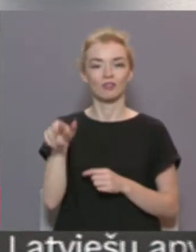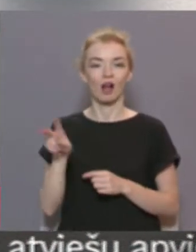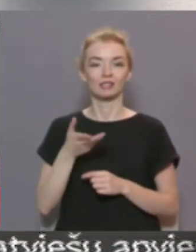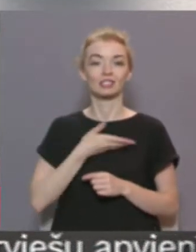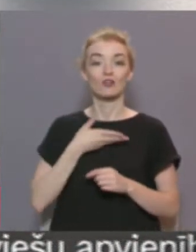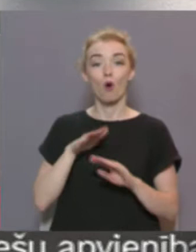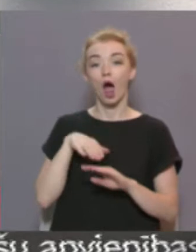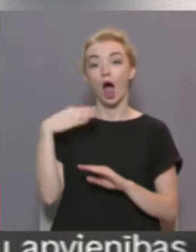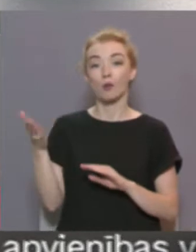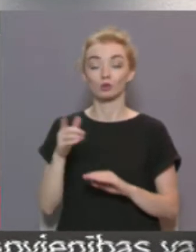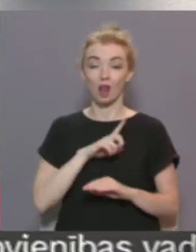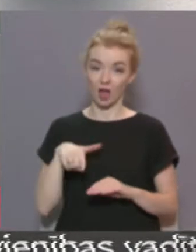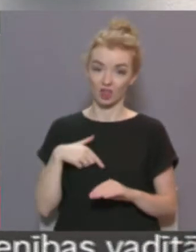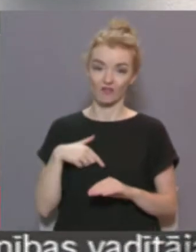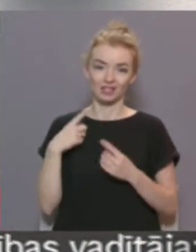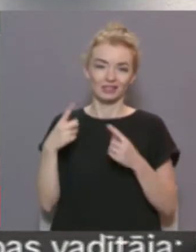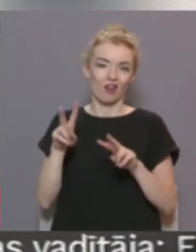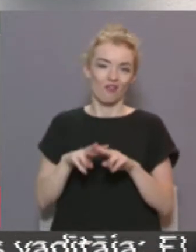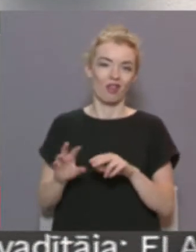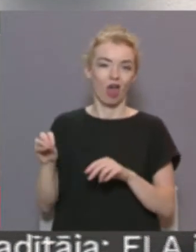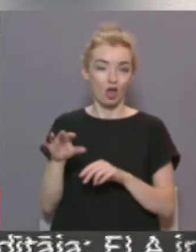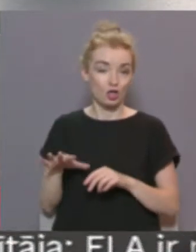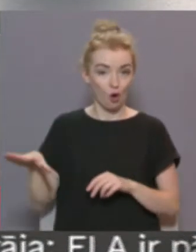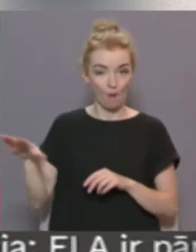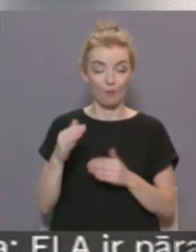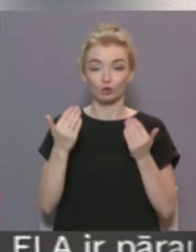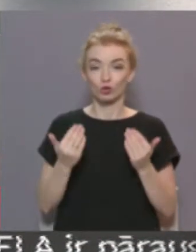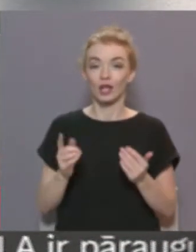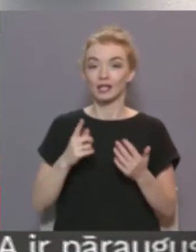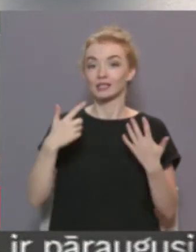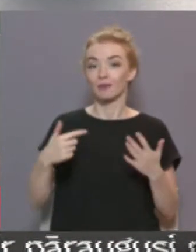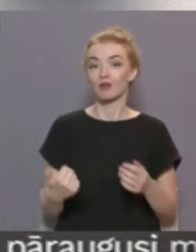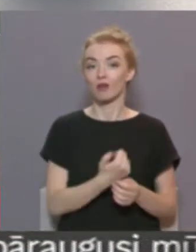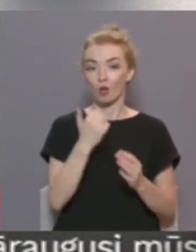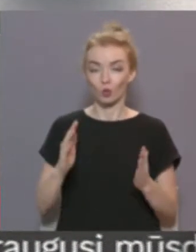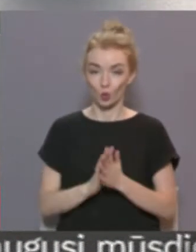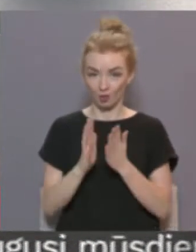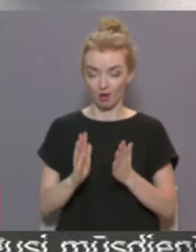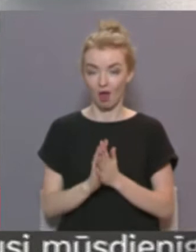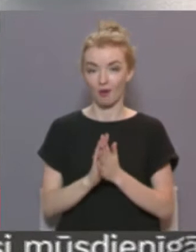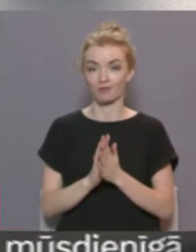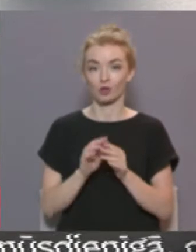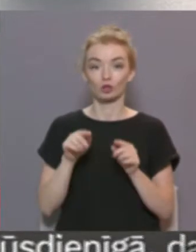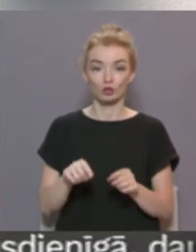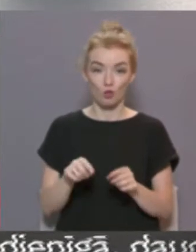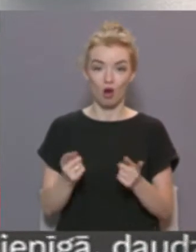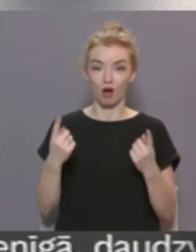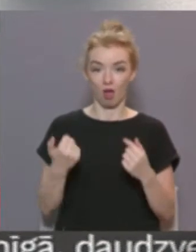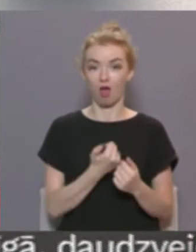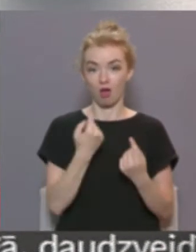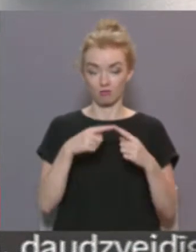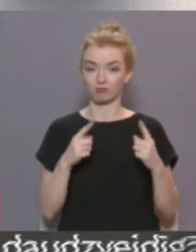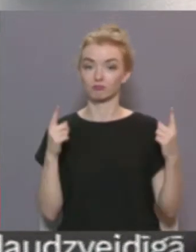valsts piederīgiem Eiropā, šodien atzīmē savu 70 gadu pastāvēšanas gadadienu. Šo desmitgažu laikā Eiropas